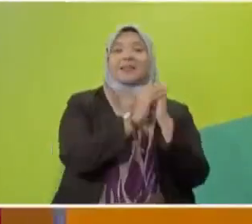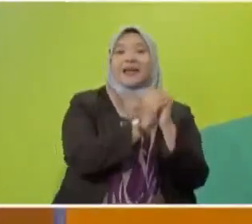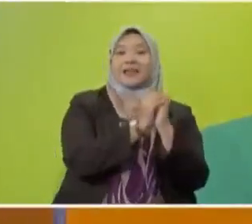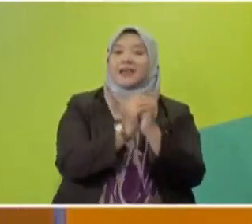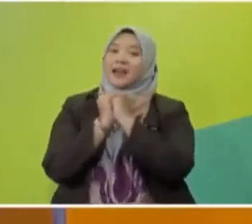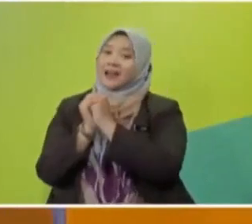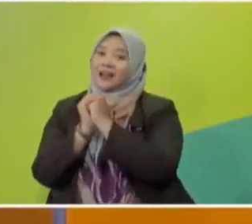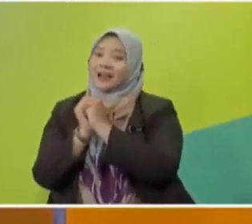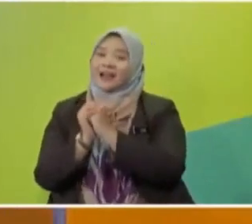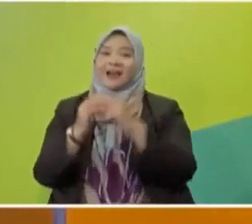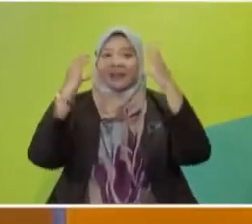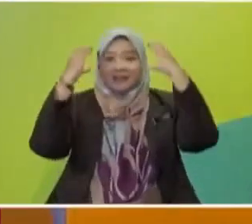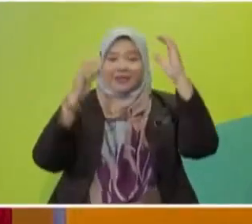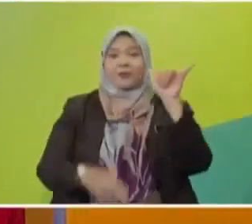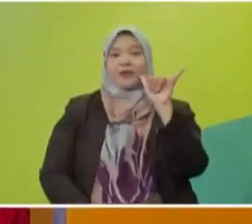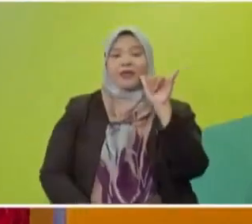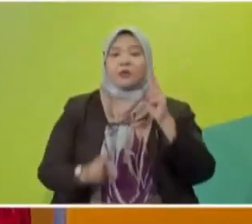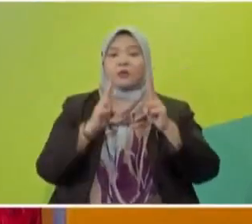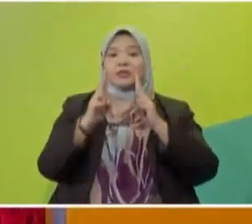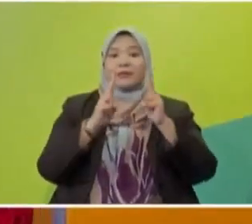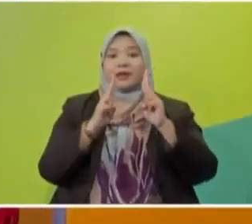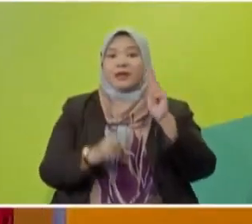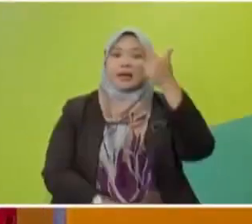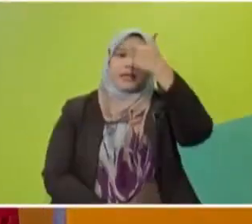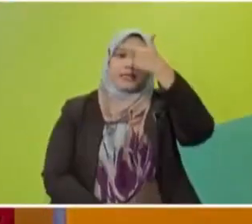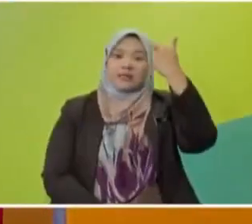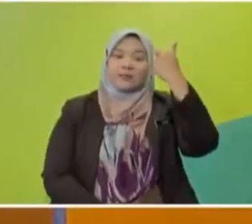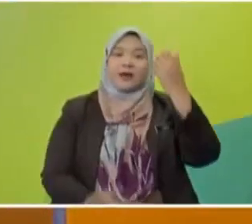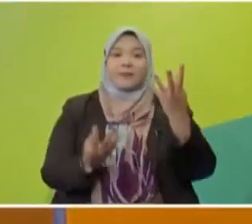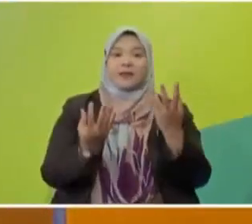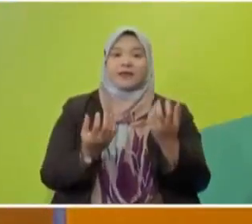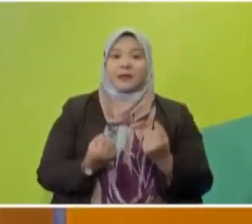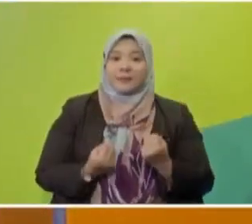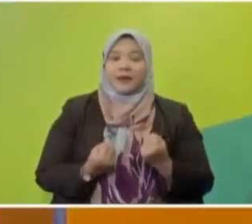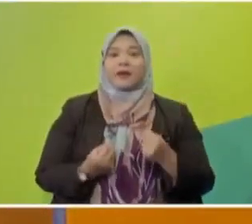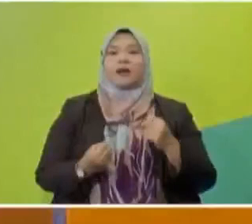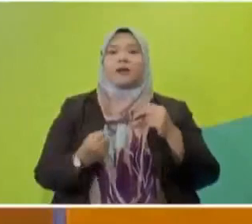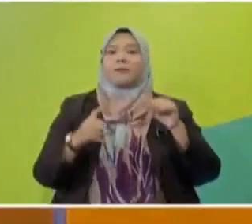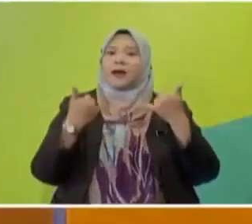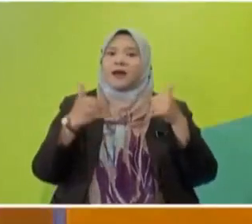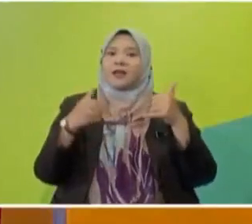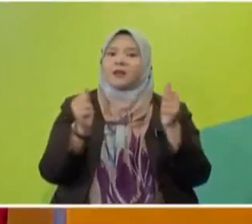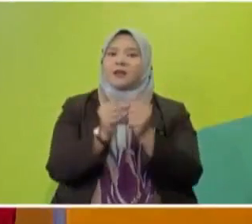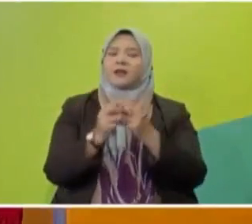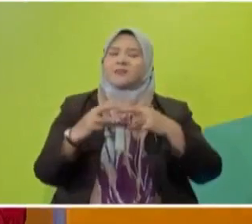ucapkan kepada murid-murid kerana dapat melaksanakan permainan ini dengan baik